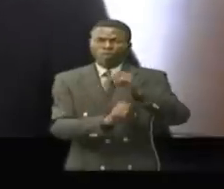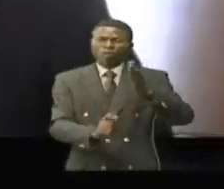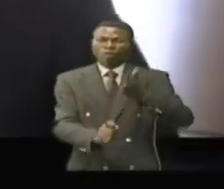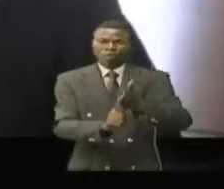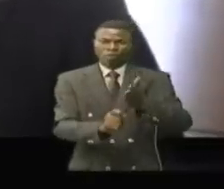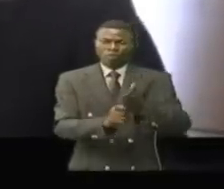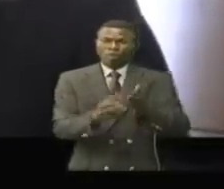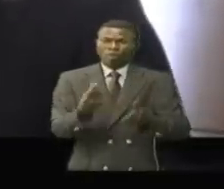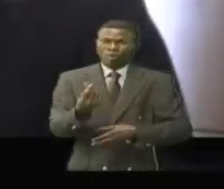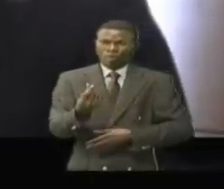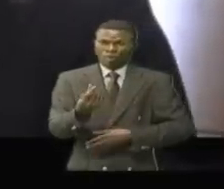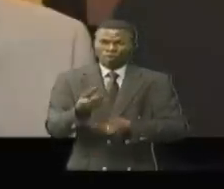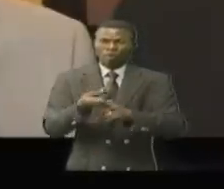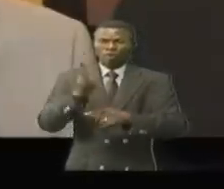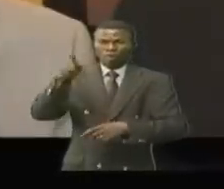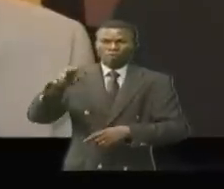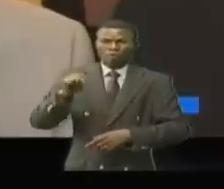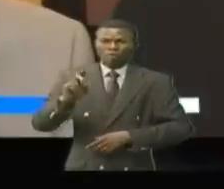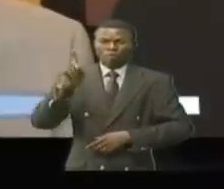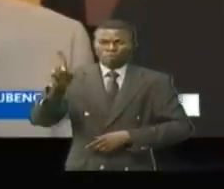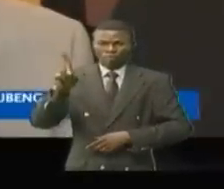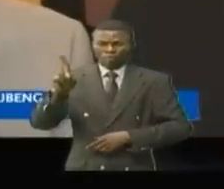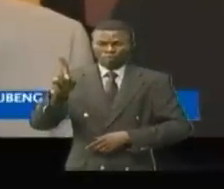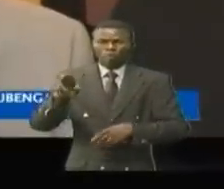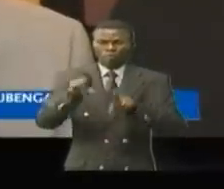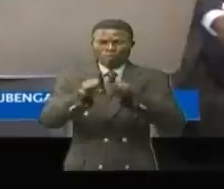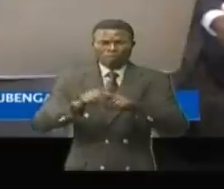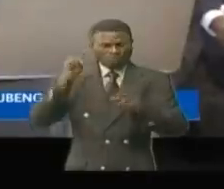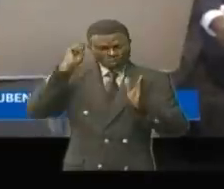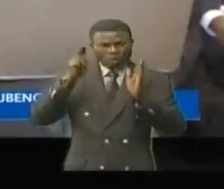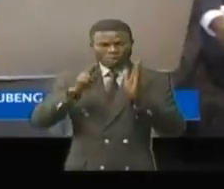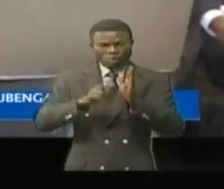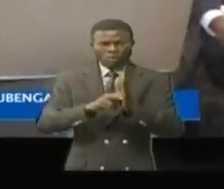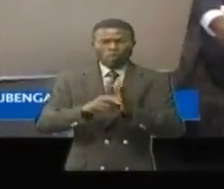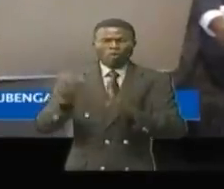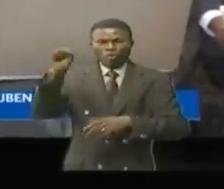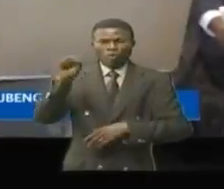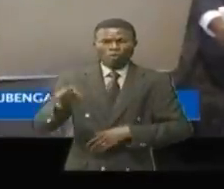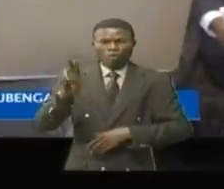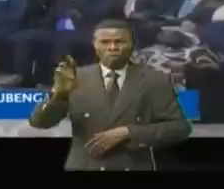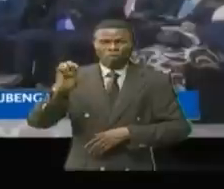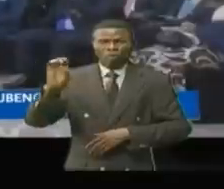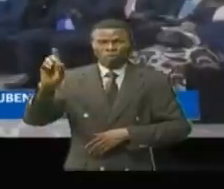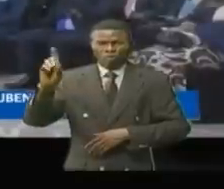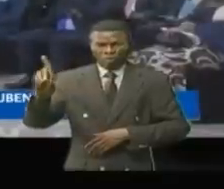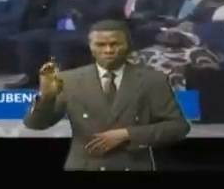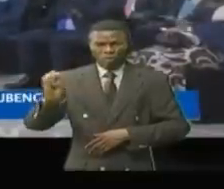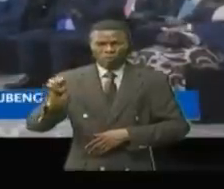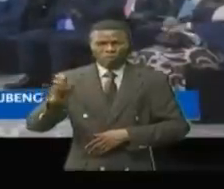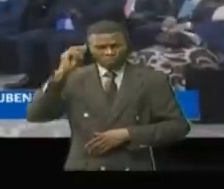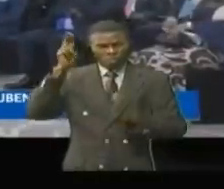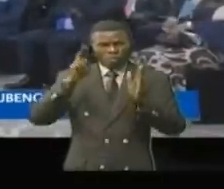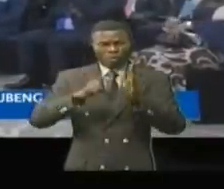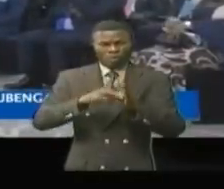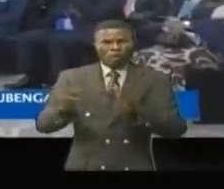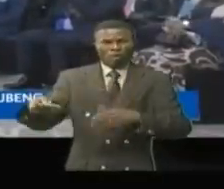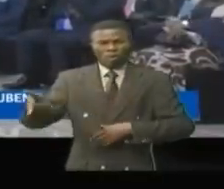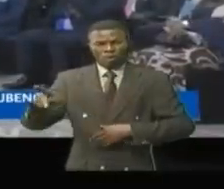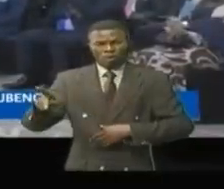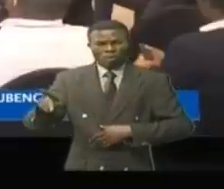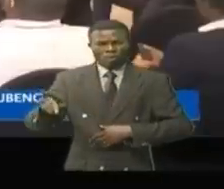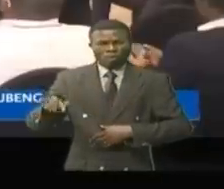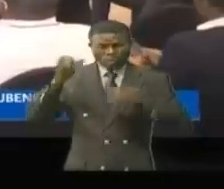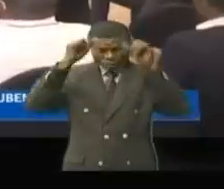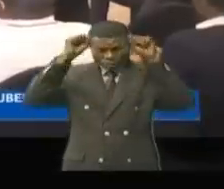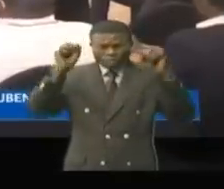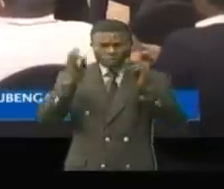et financier du PNUD, Sénarec et du gouvernement suédois et ont connu la participation des gouverneurs des provinces, des présidents